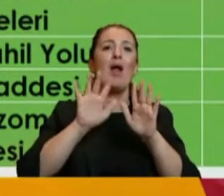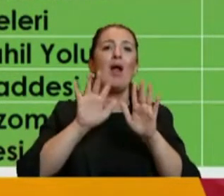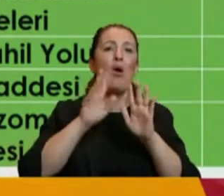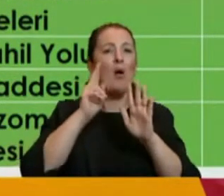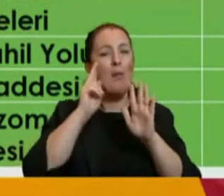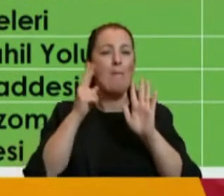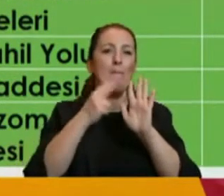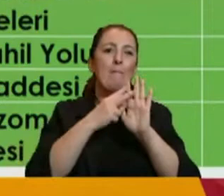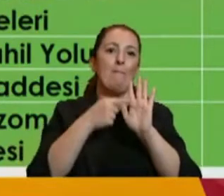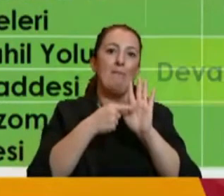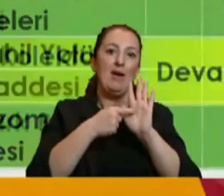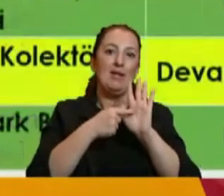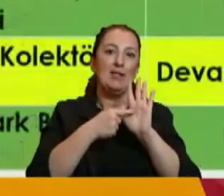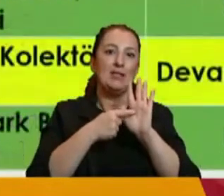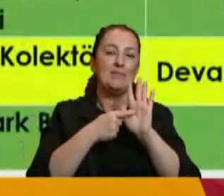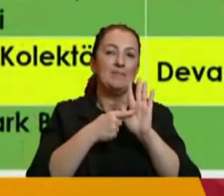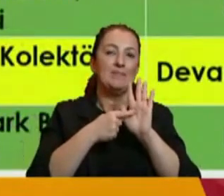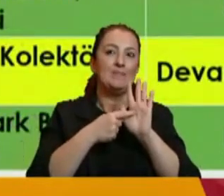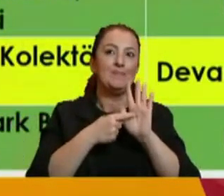yansıtırım böyle